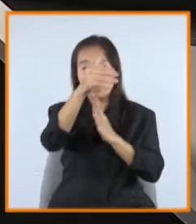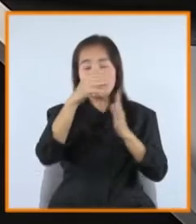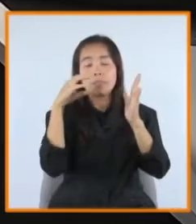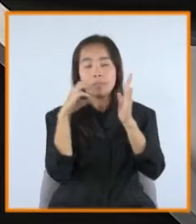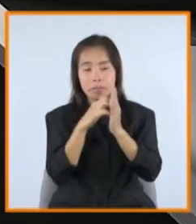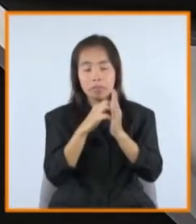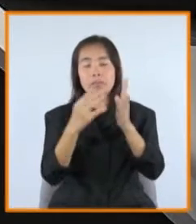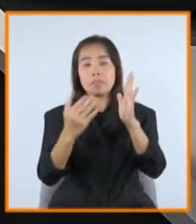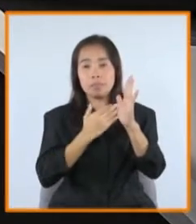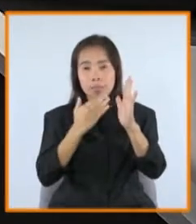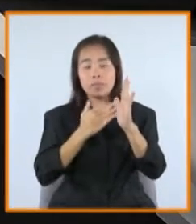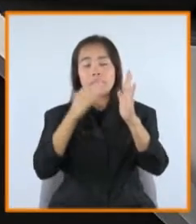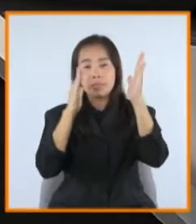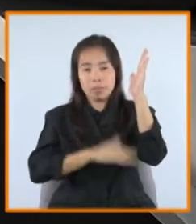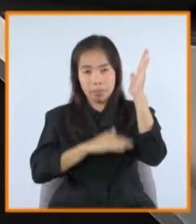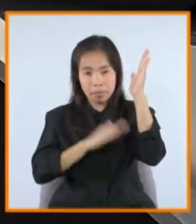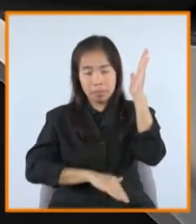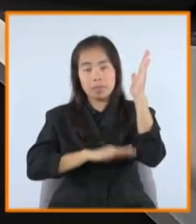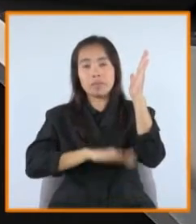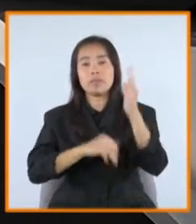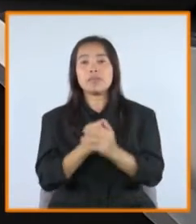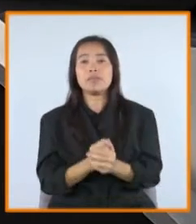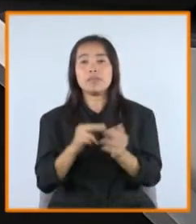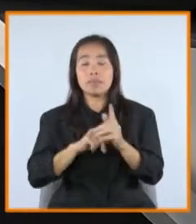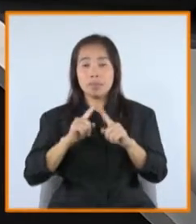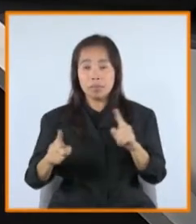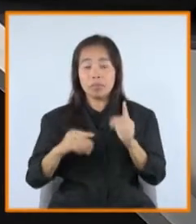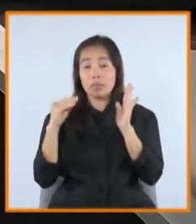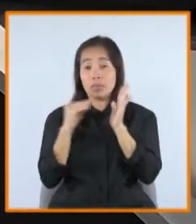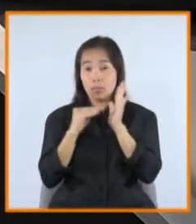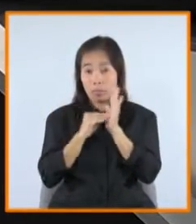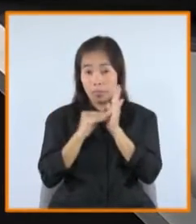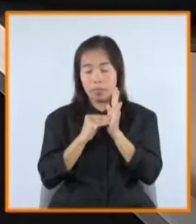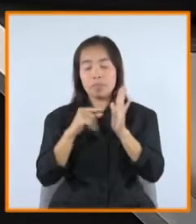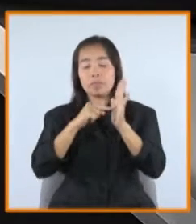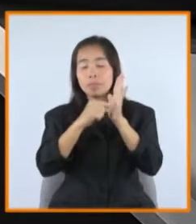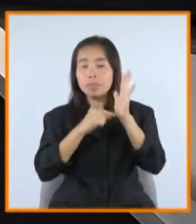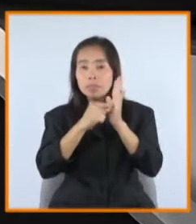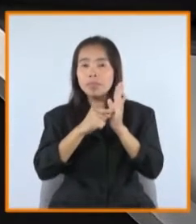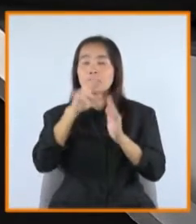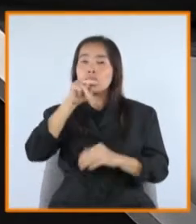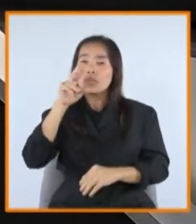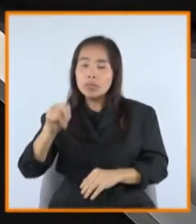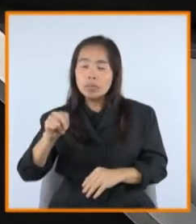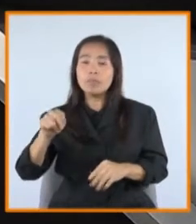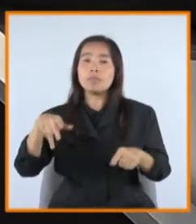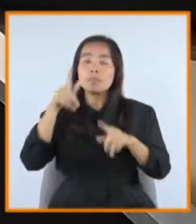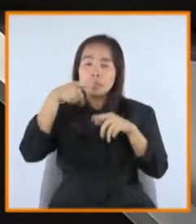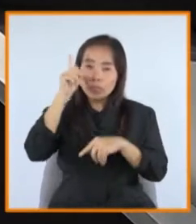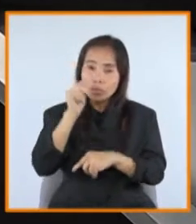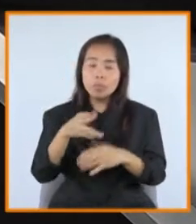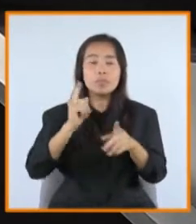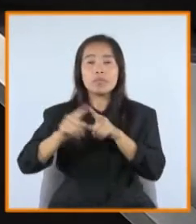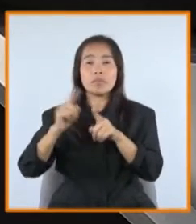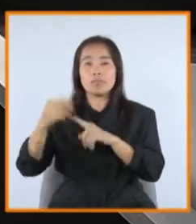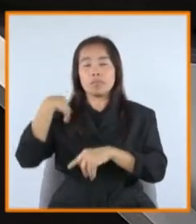ภาคตะวันออกภาคใต้ฝั่งตะวันตกส่วนกรุงเทพมหานครและปริมณฑลนะคะยังตกหนักในบางแห่งในช่วงบ่ายถึง